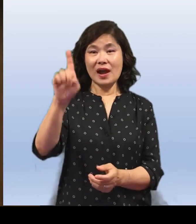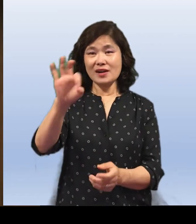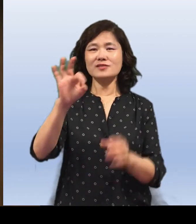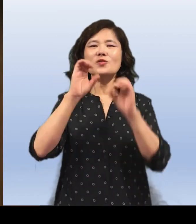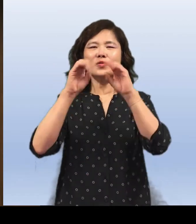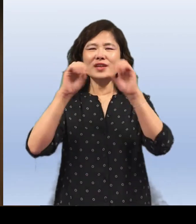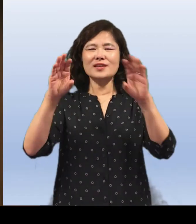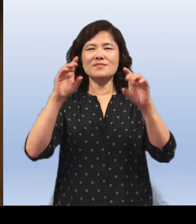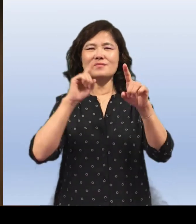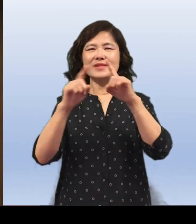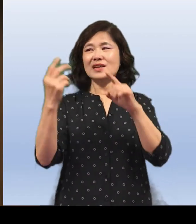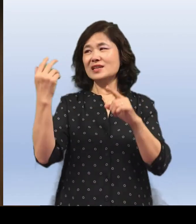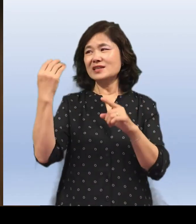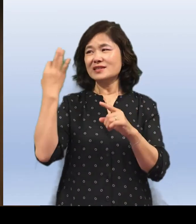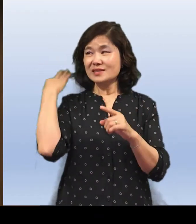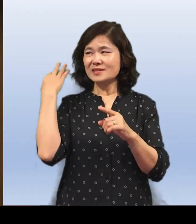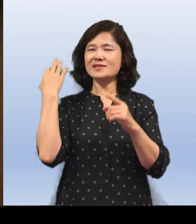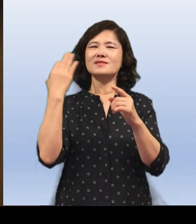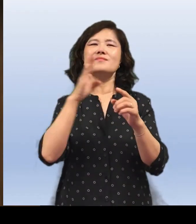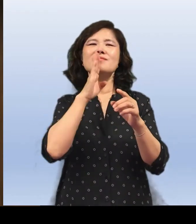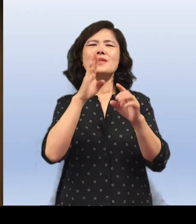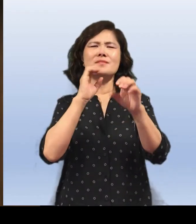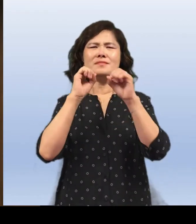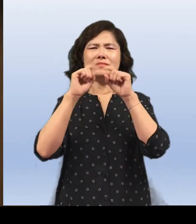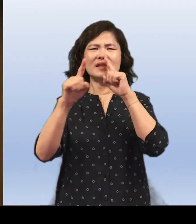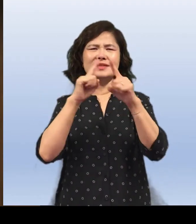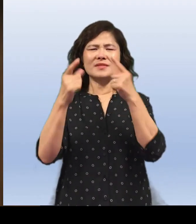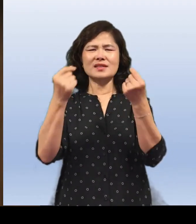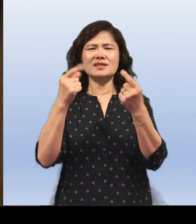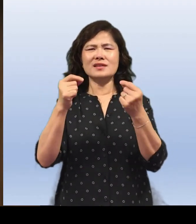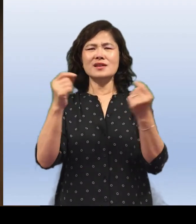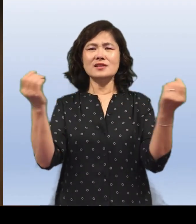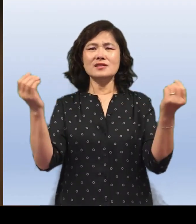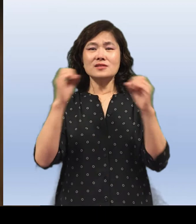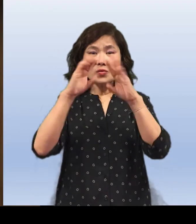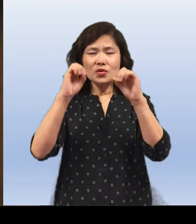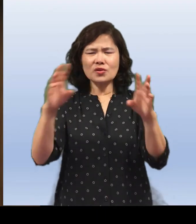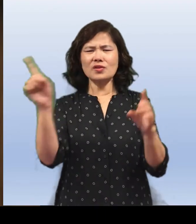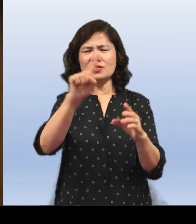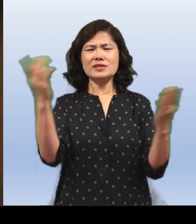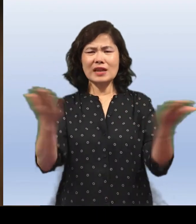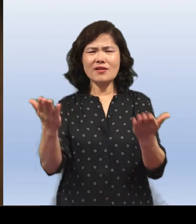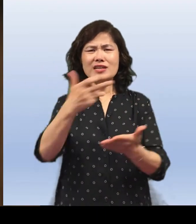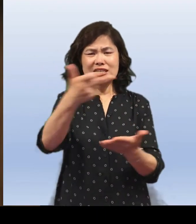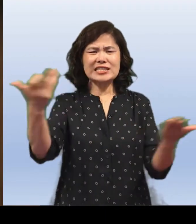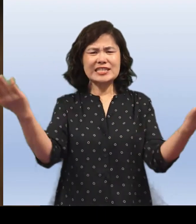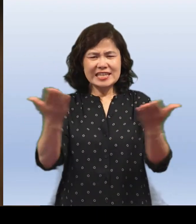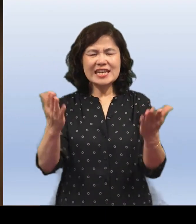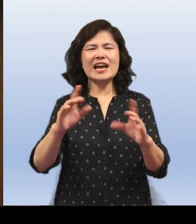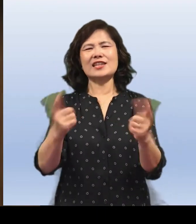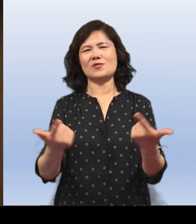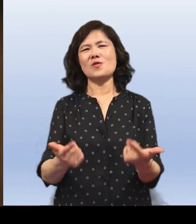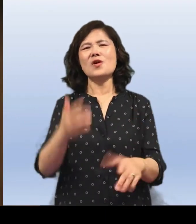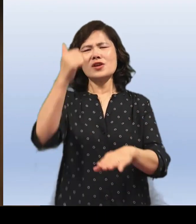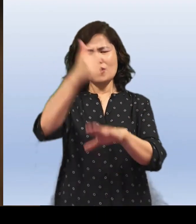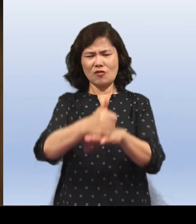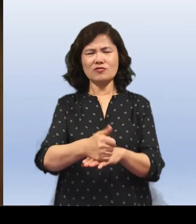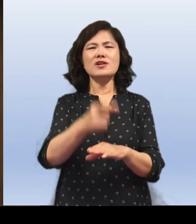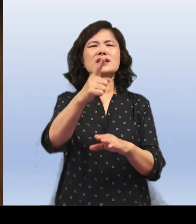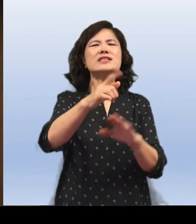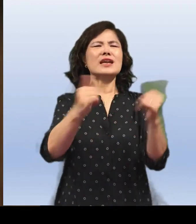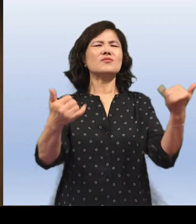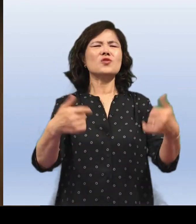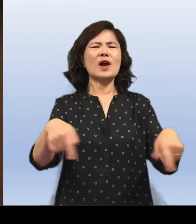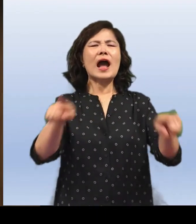선교사님께서도 지지난주에 오셔서 말씀하셨지만 선교는 어떤 사역이나 어떤 큰 일을 해나가는 것이 아니라 결국은